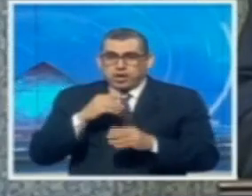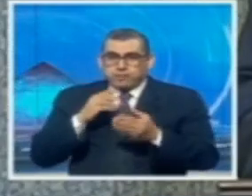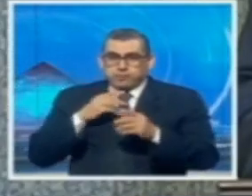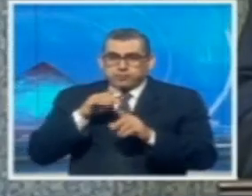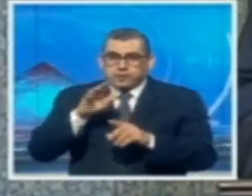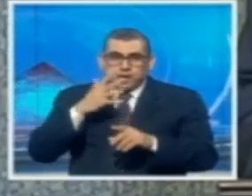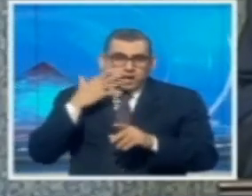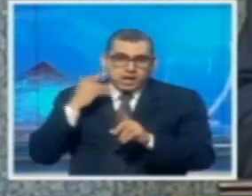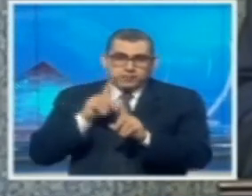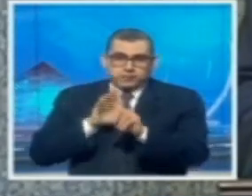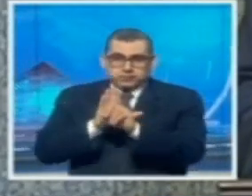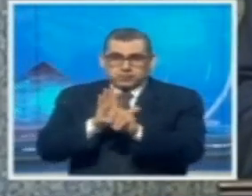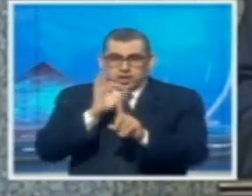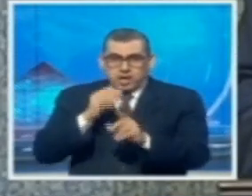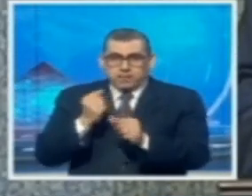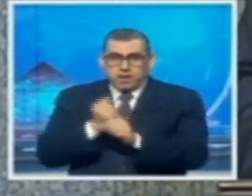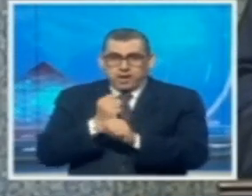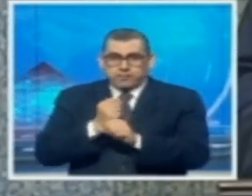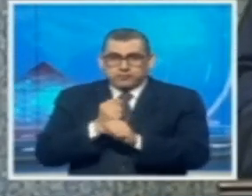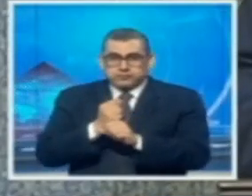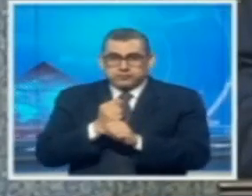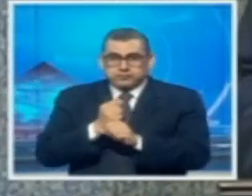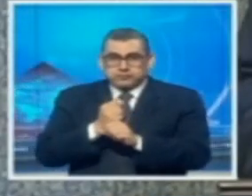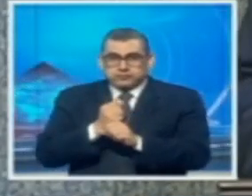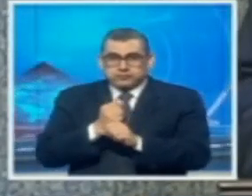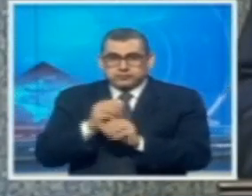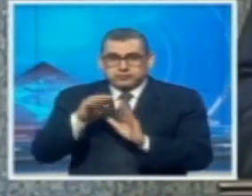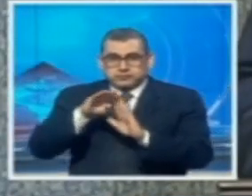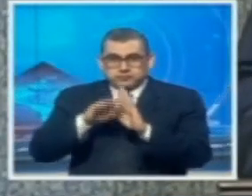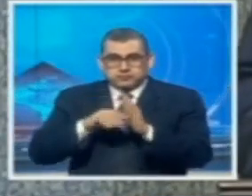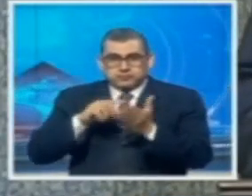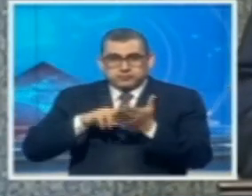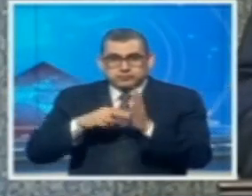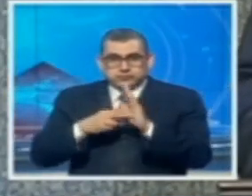ذات الصلة. وفي ذلك الإطار